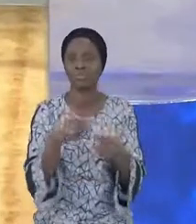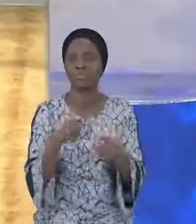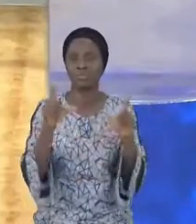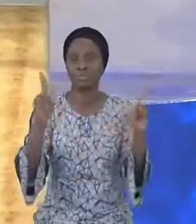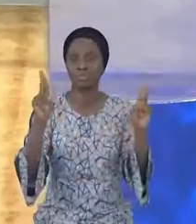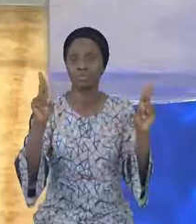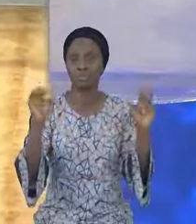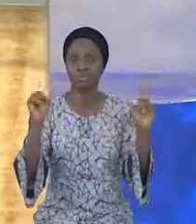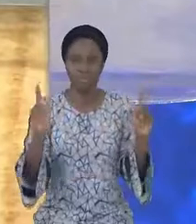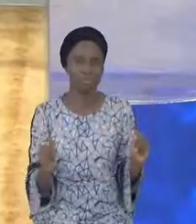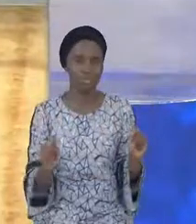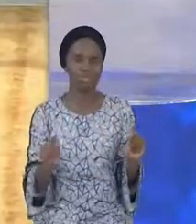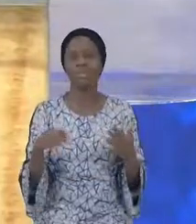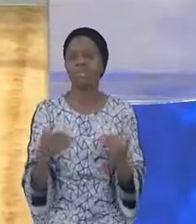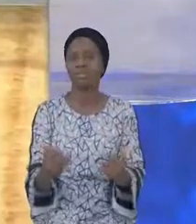Voyez maintenant la nature